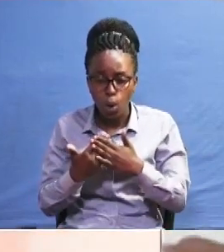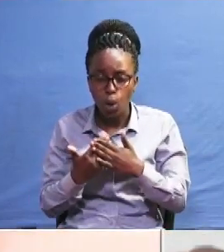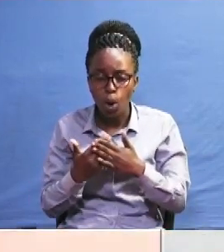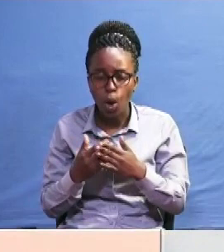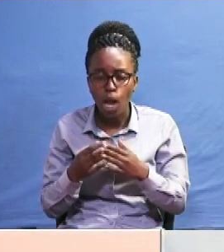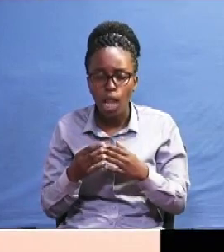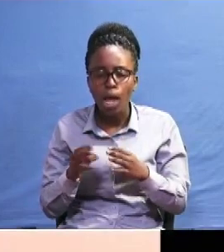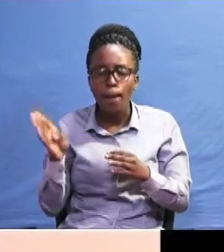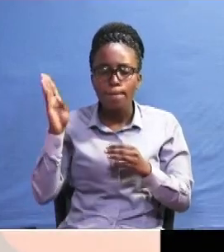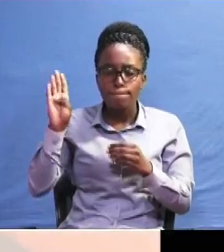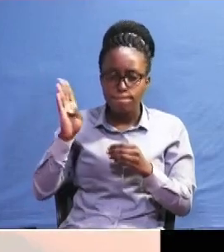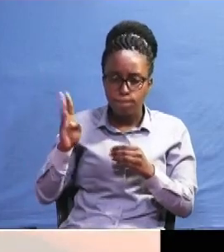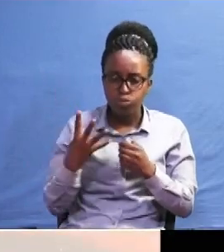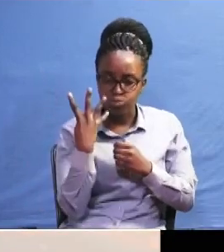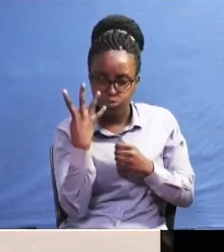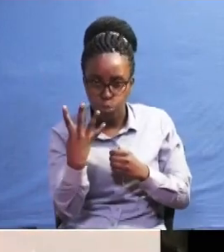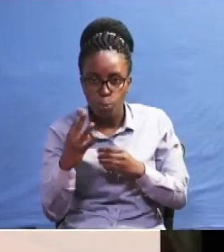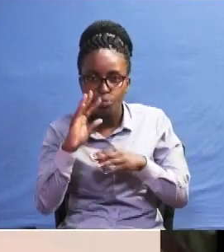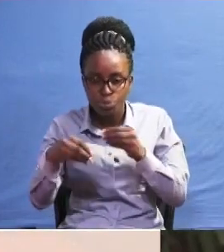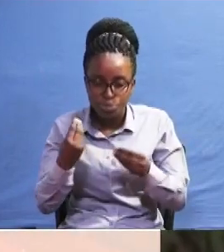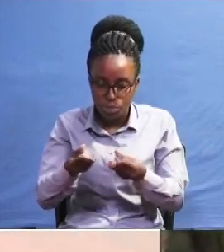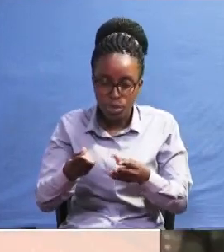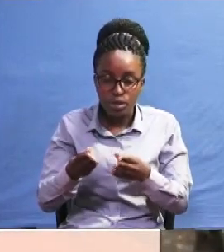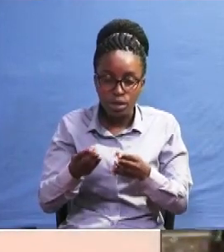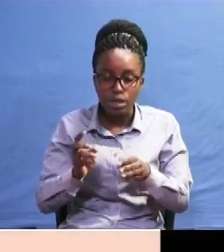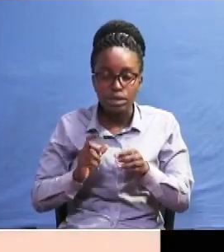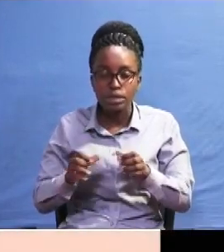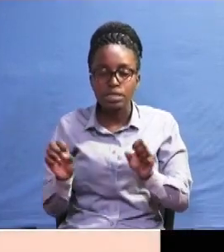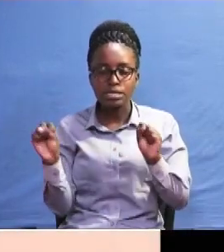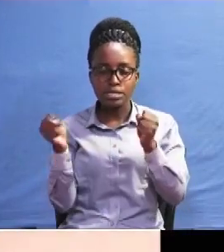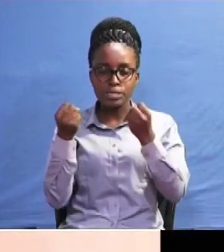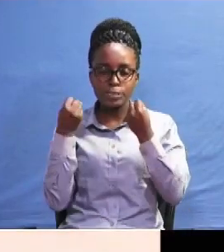bilioni 4 kusaidia katika juhudi za kurejesha usawa na kutoa msaada kwa